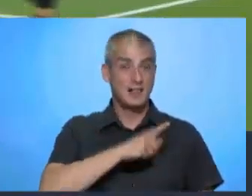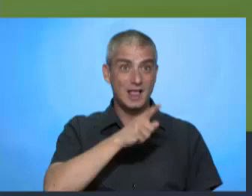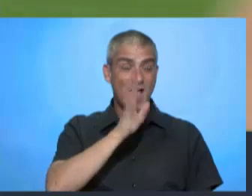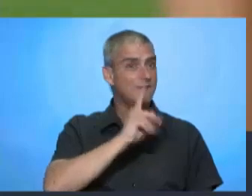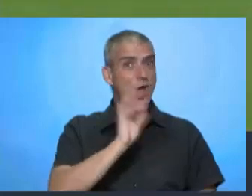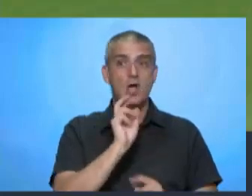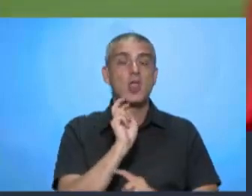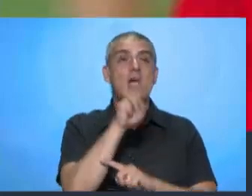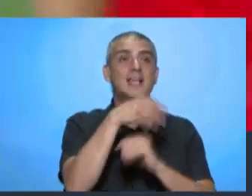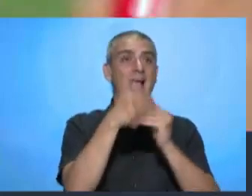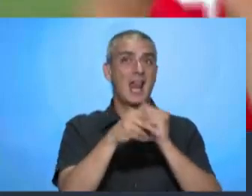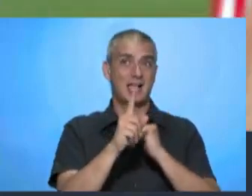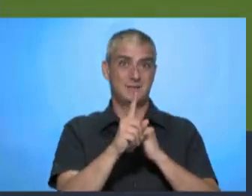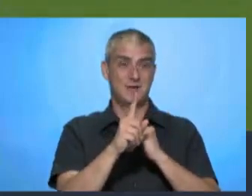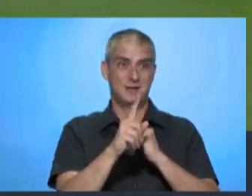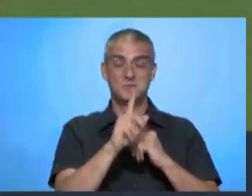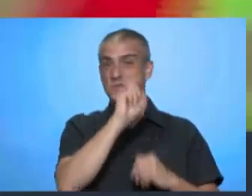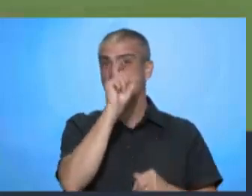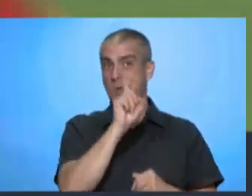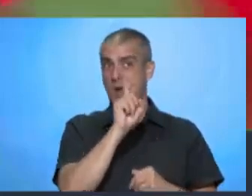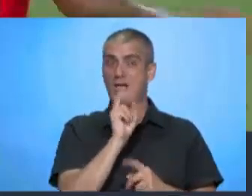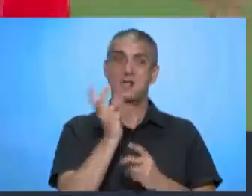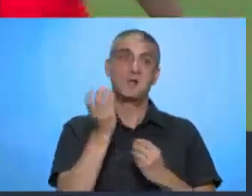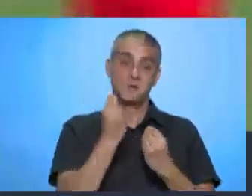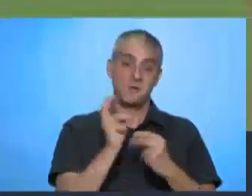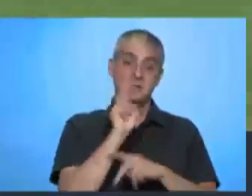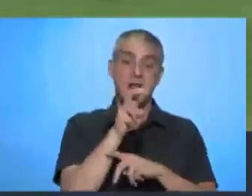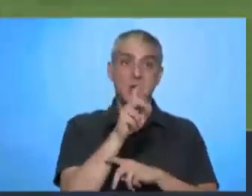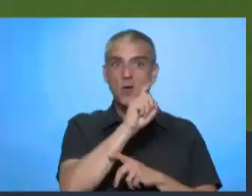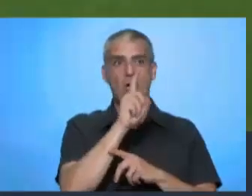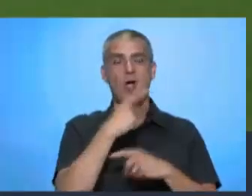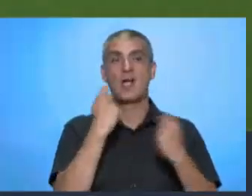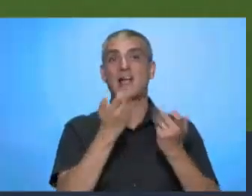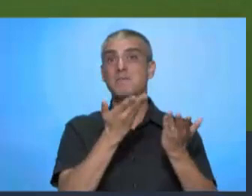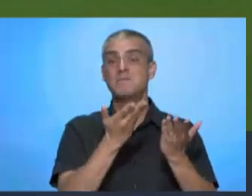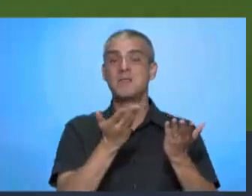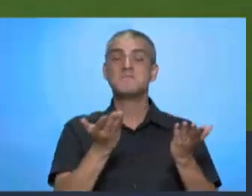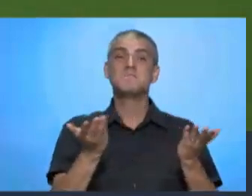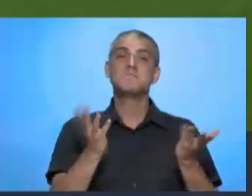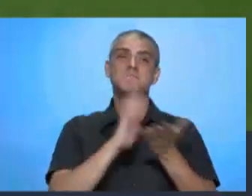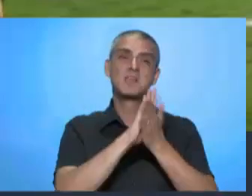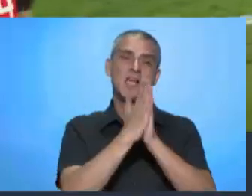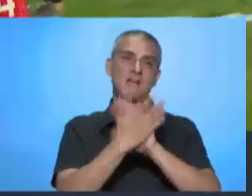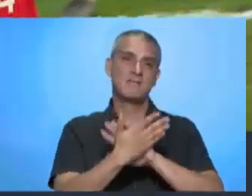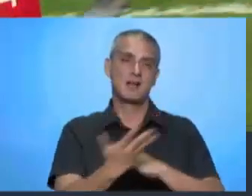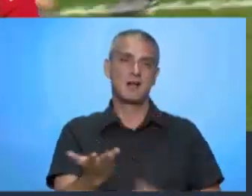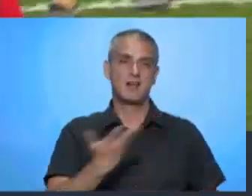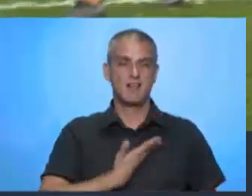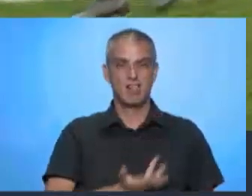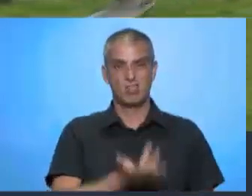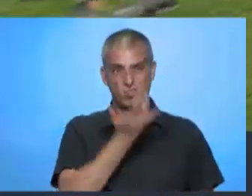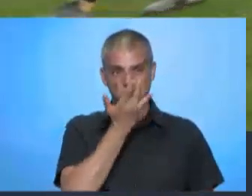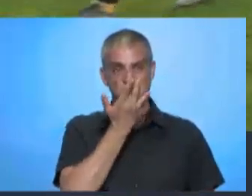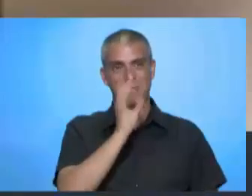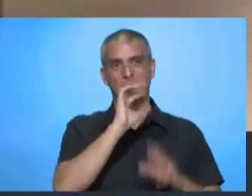עוד לא הגיע לגמר. יכול להיות שיעלו עוד מעט, ויכול להיות שהקמפיין הזה יהפוך לאחד הניחוסים הגדולים